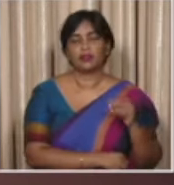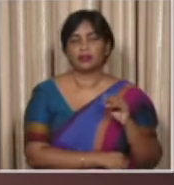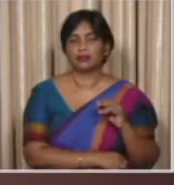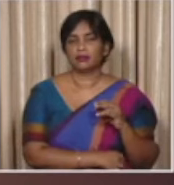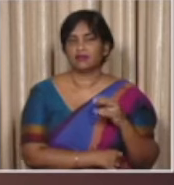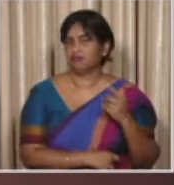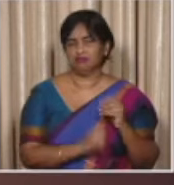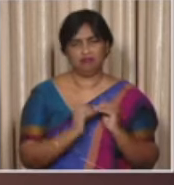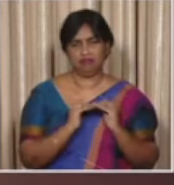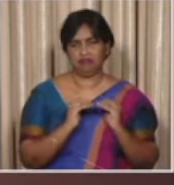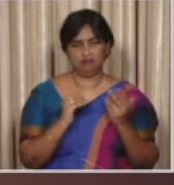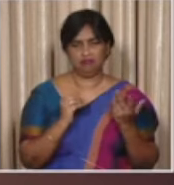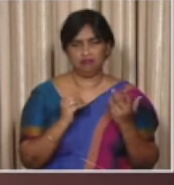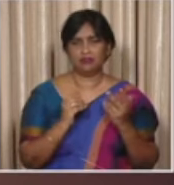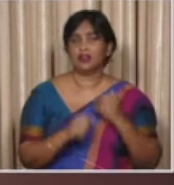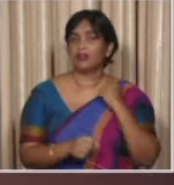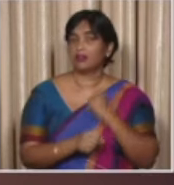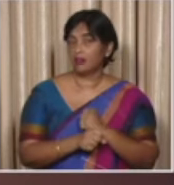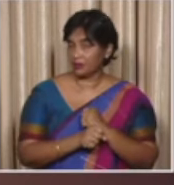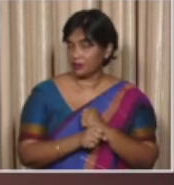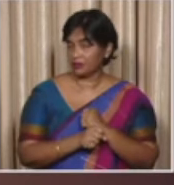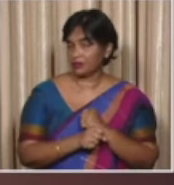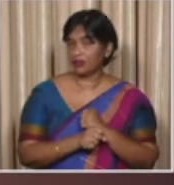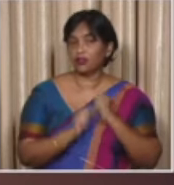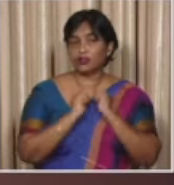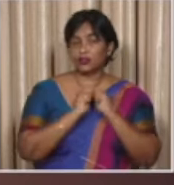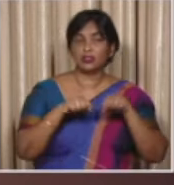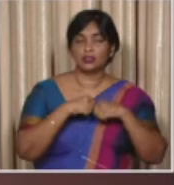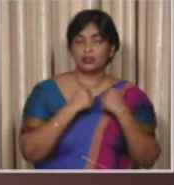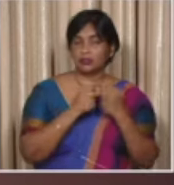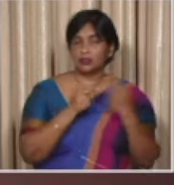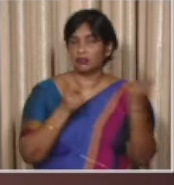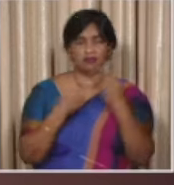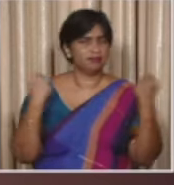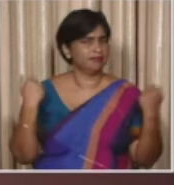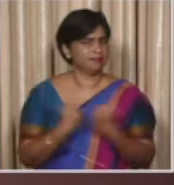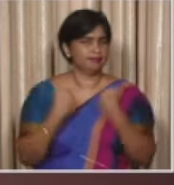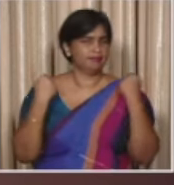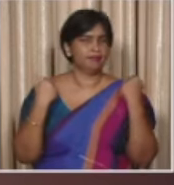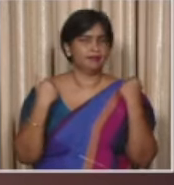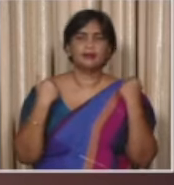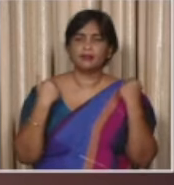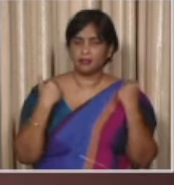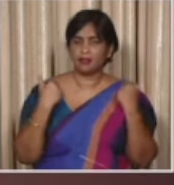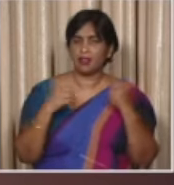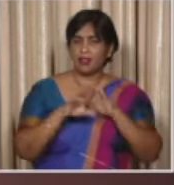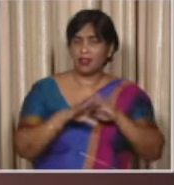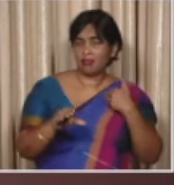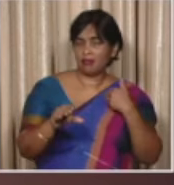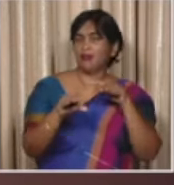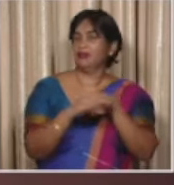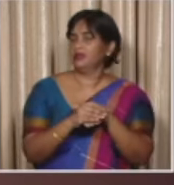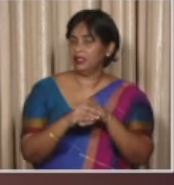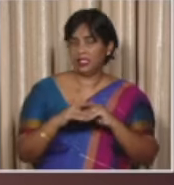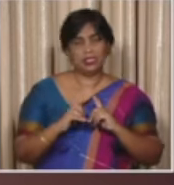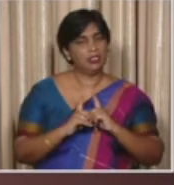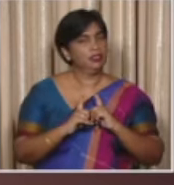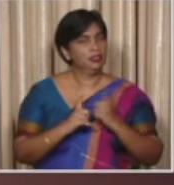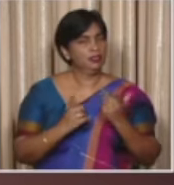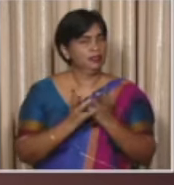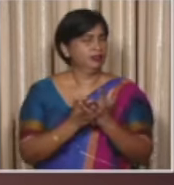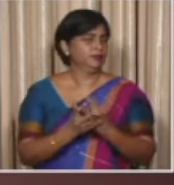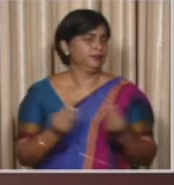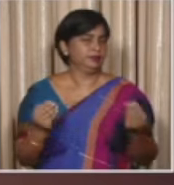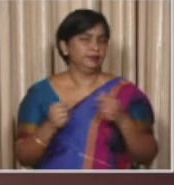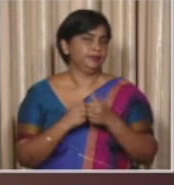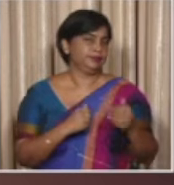සාධාරණ නැහැ ආණ්ඩුව සහ උරුස්වමිතින් ඉල්ලින් අතර තියෙන ගැටුම අපේ රට දරු පරම්පරාවගේ ජීවිතයන් පොඩි පට්ටම් කරමින්